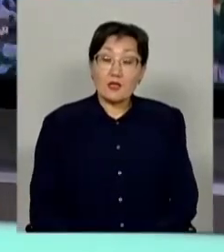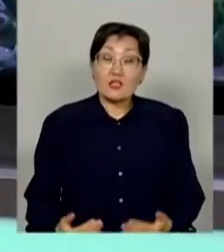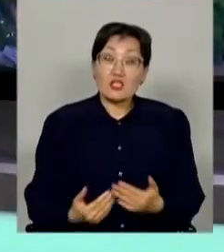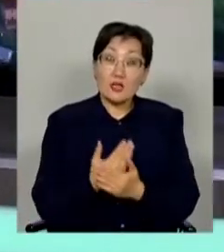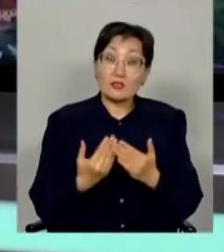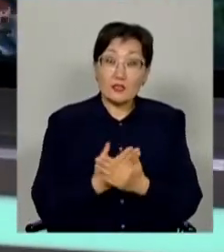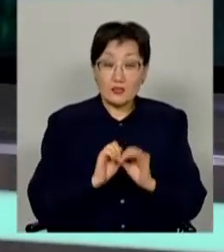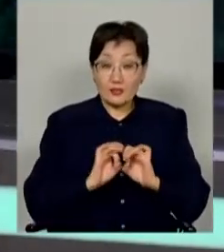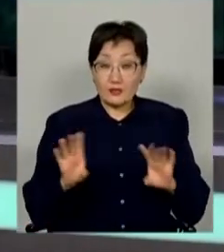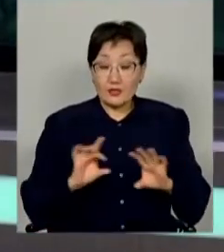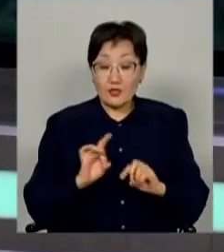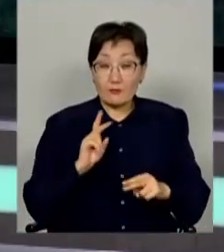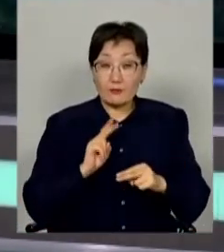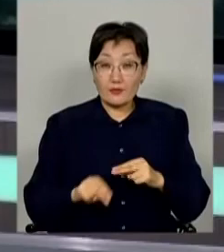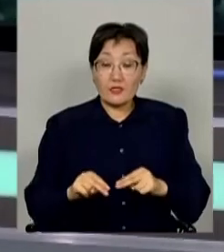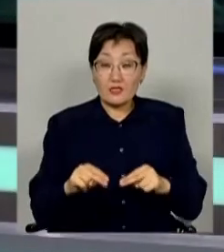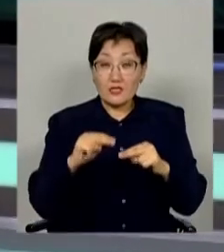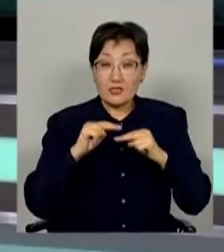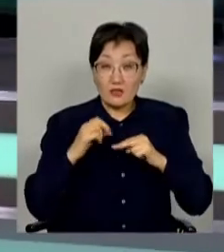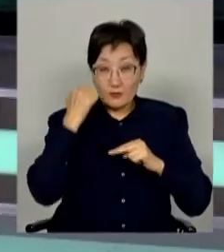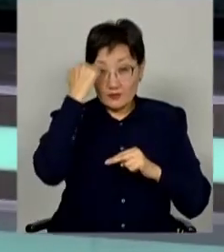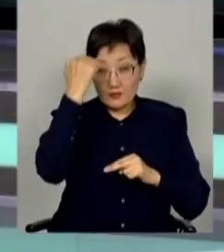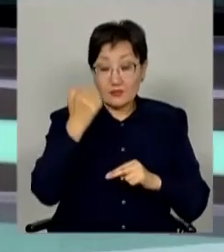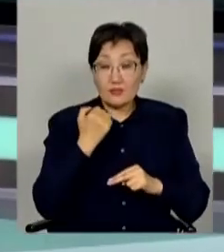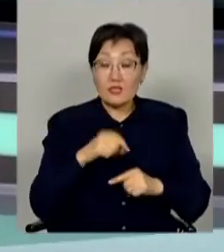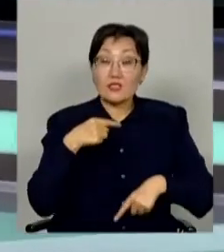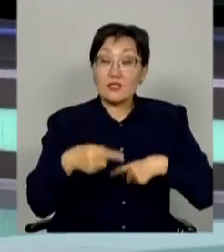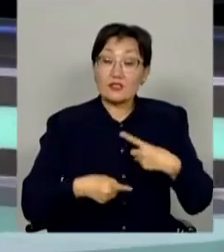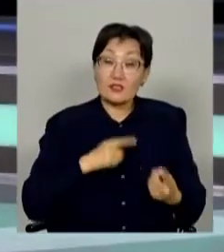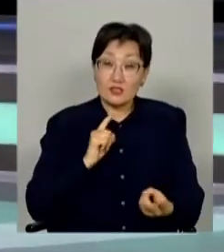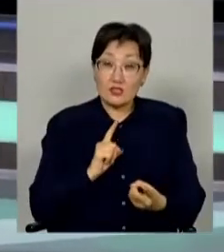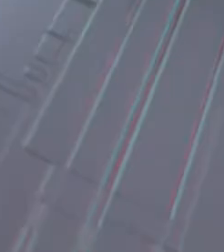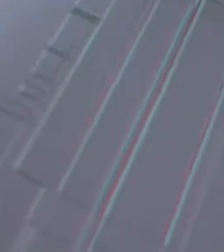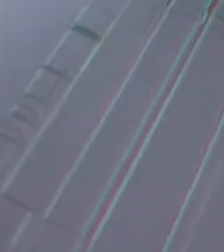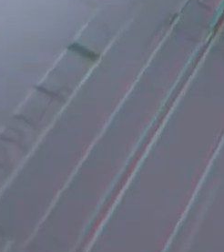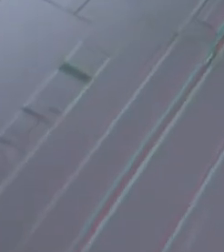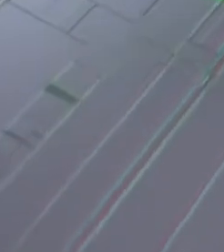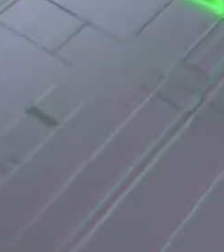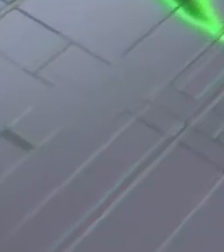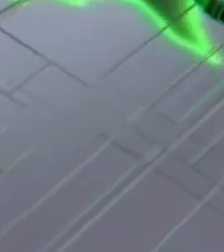Осымен бүгін келіп түскен ақпар легі тәмәм, біз өздеріңізбен қоштасамыз. Амандықта жүздескенше.